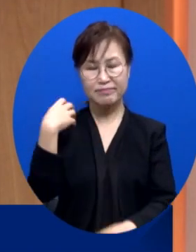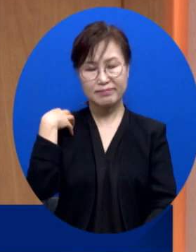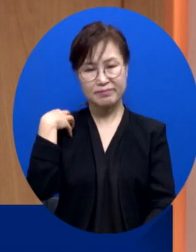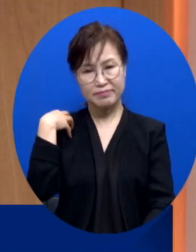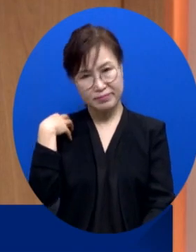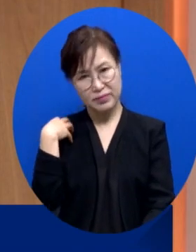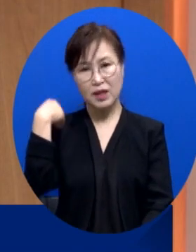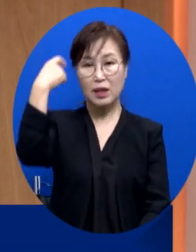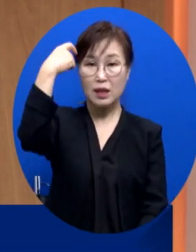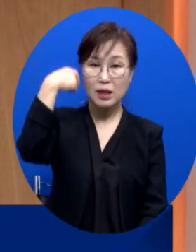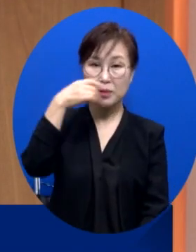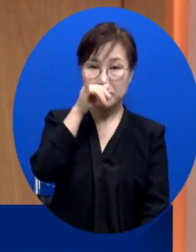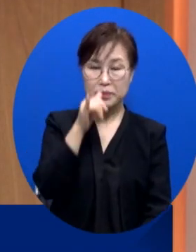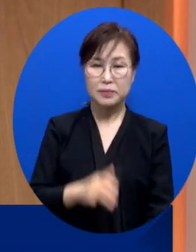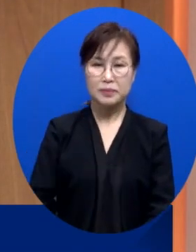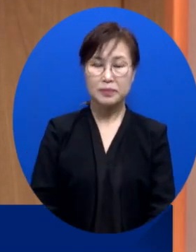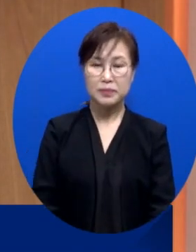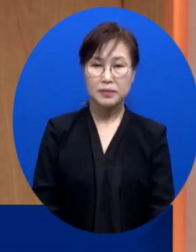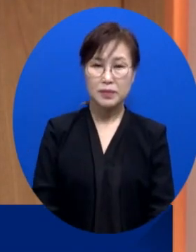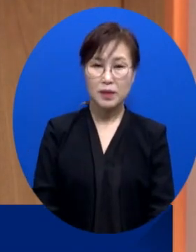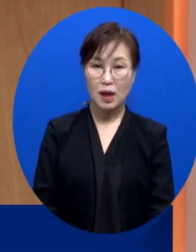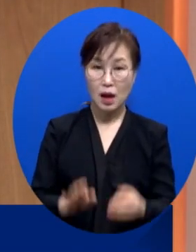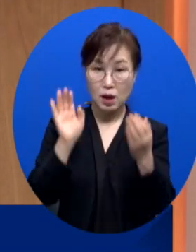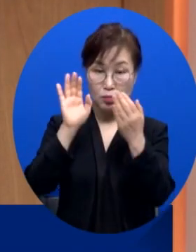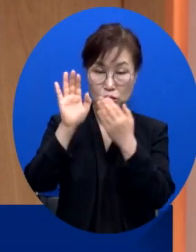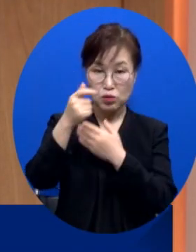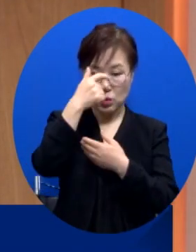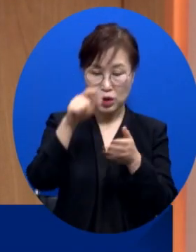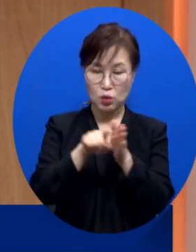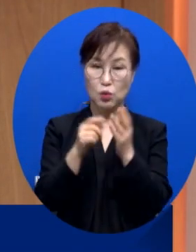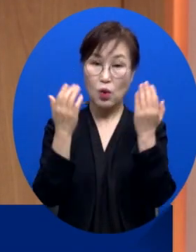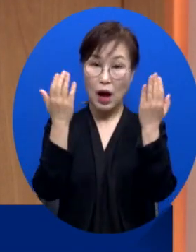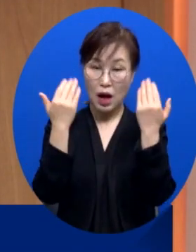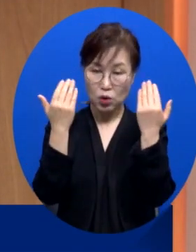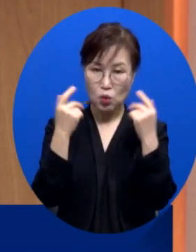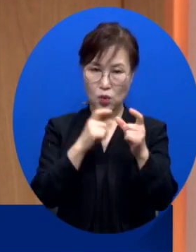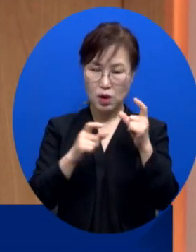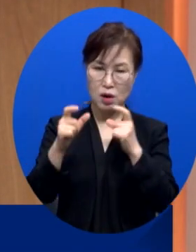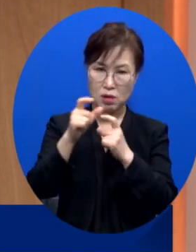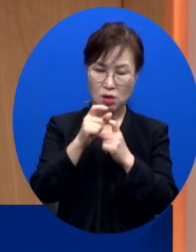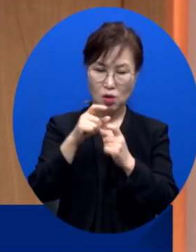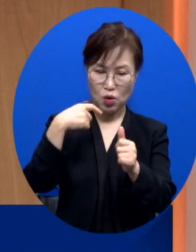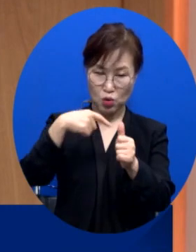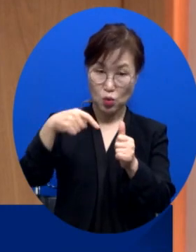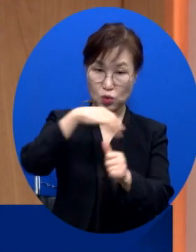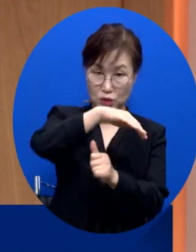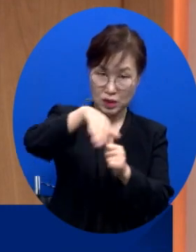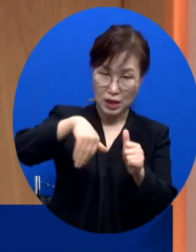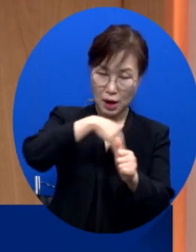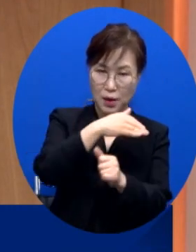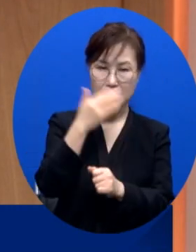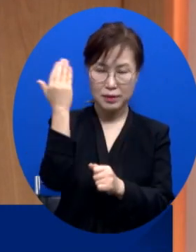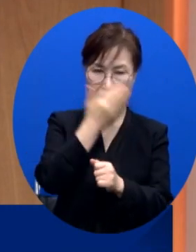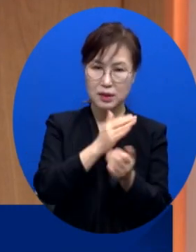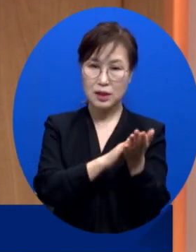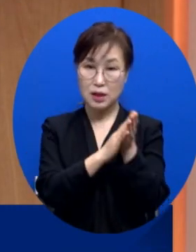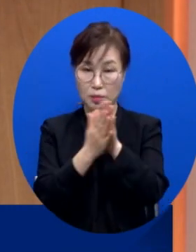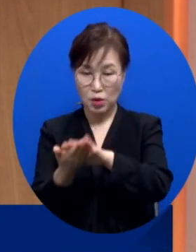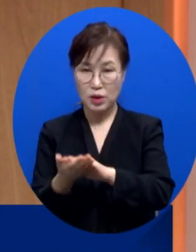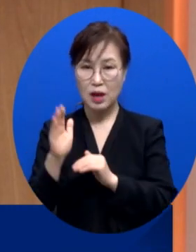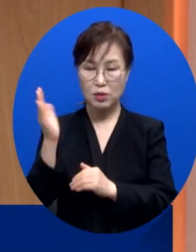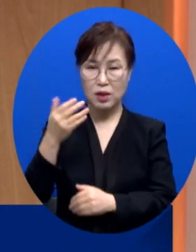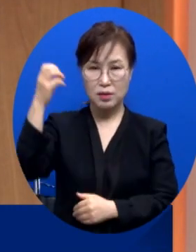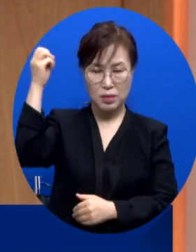책임감을 느낍니다. 앞으로 기독교 학교가 더욱 교육 현실을 정화시키는